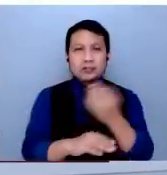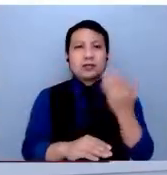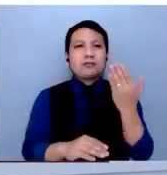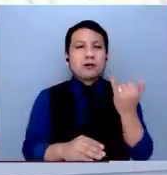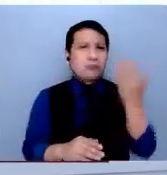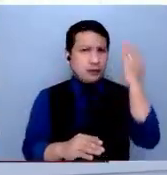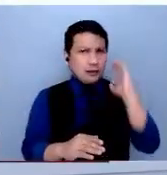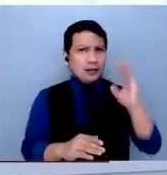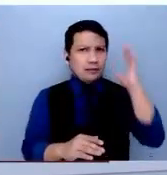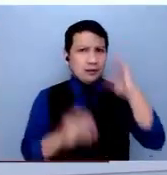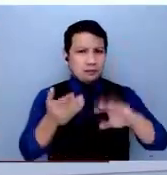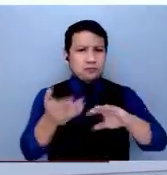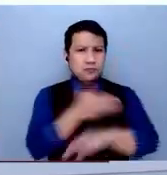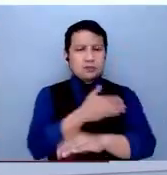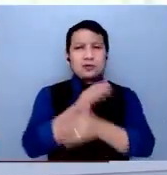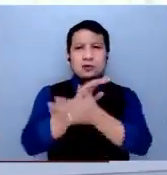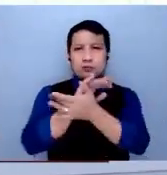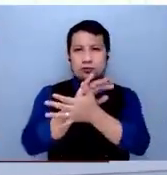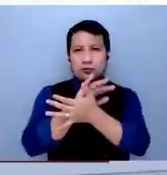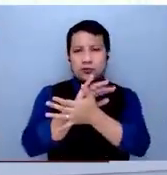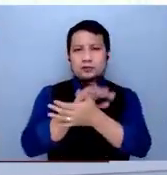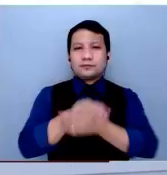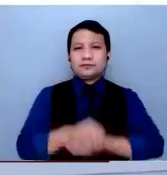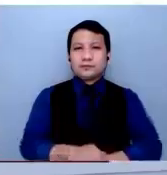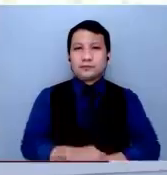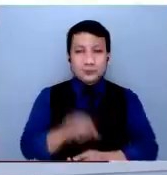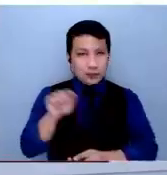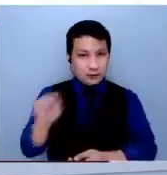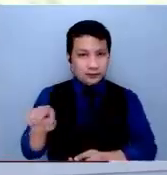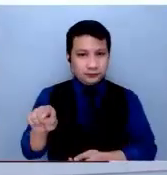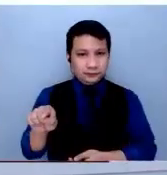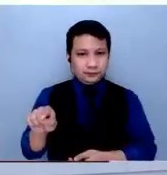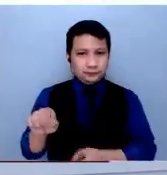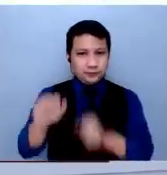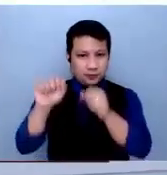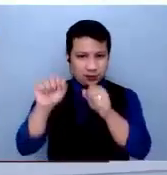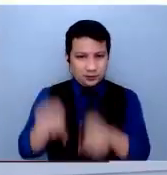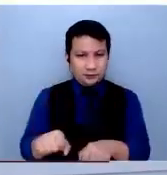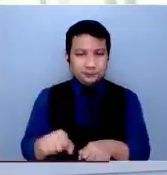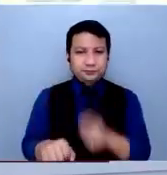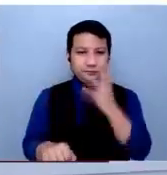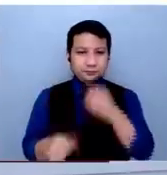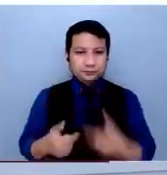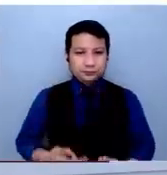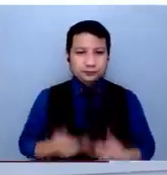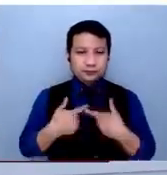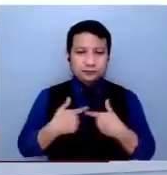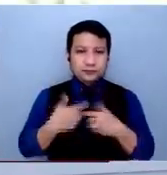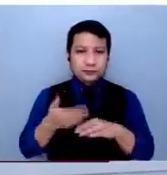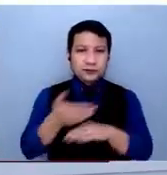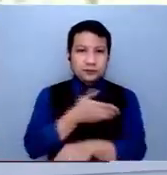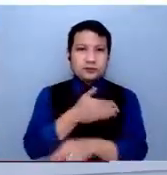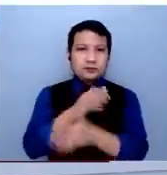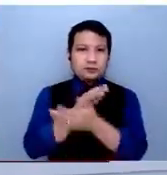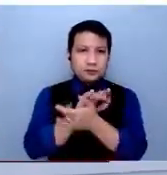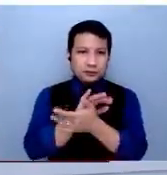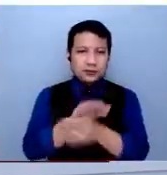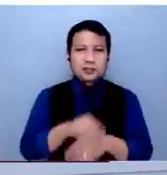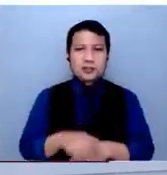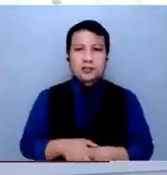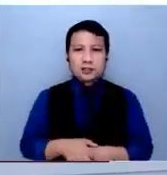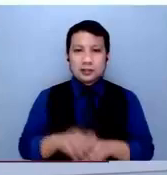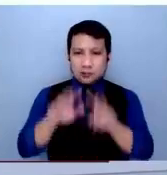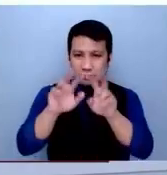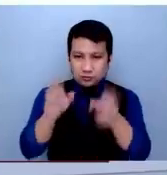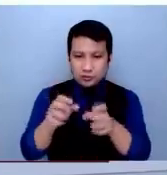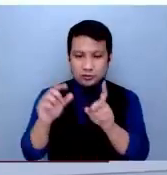natin bago dumating ang COVID-19. At ang sabi nga, possible return to the lives we led before the pandemic. Ang salitang